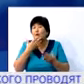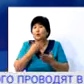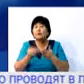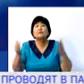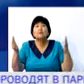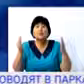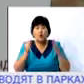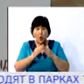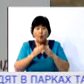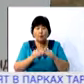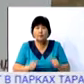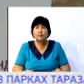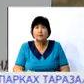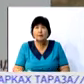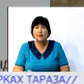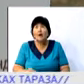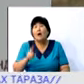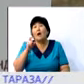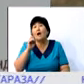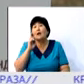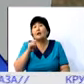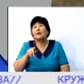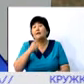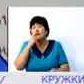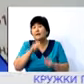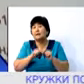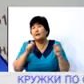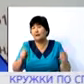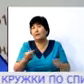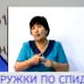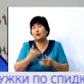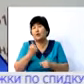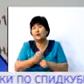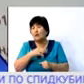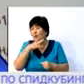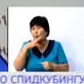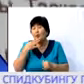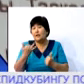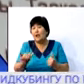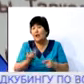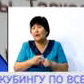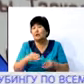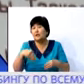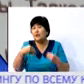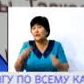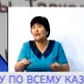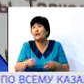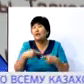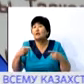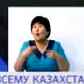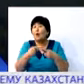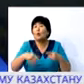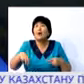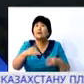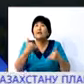жильем. Фонд «Харикет» создан сравнительно недавно, но уже сделано немало. На сегодня на пожертвования в разных уголках страны